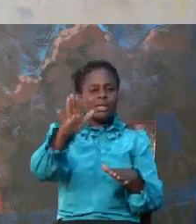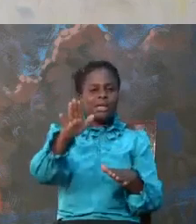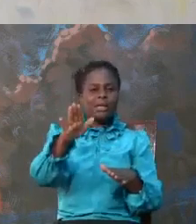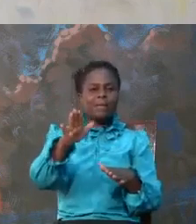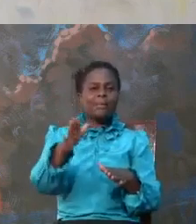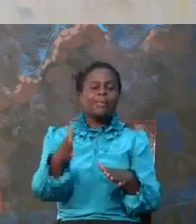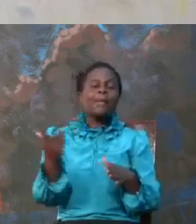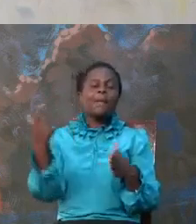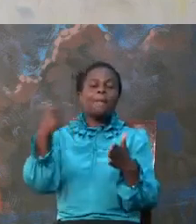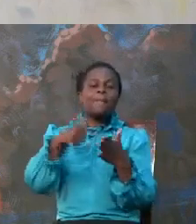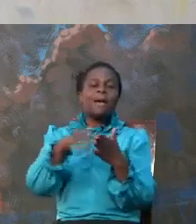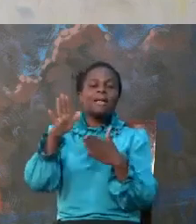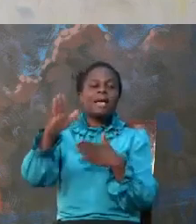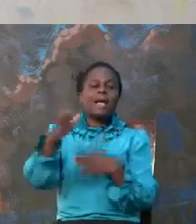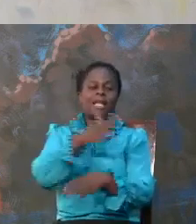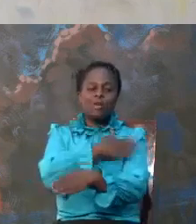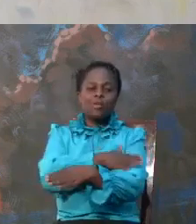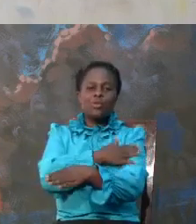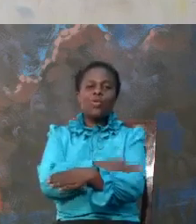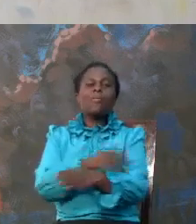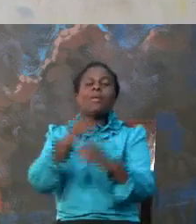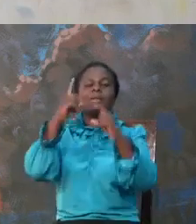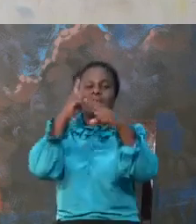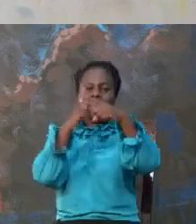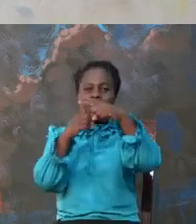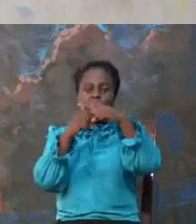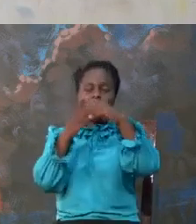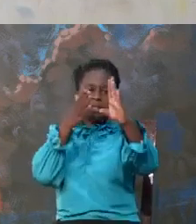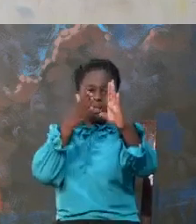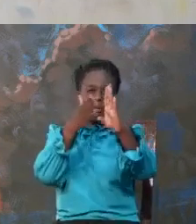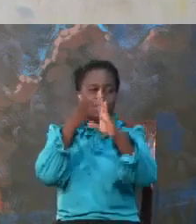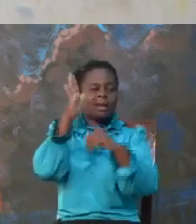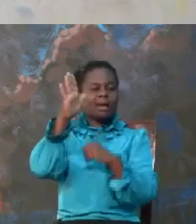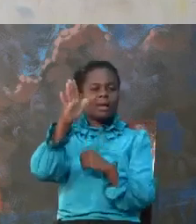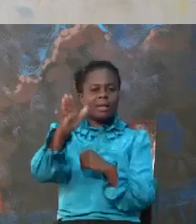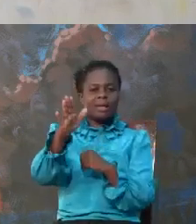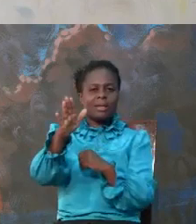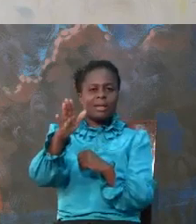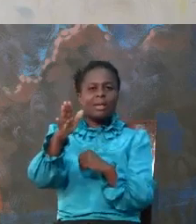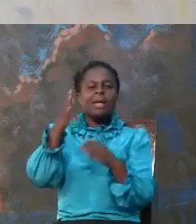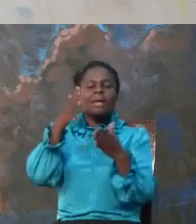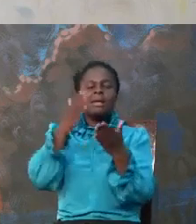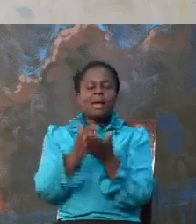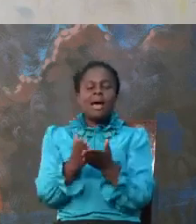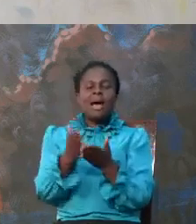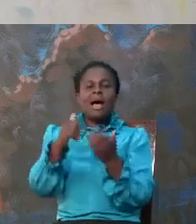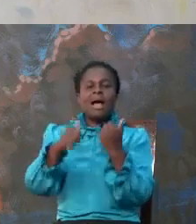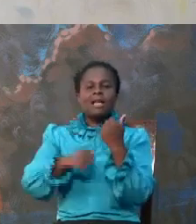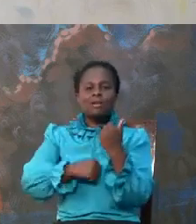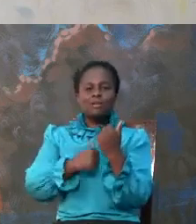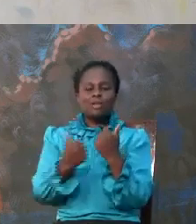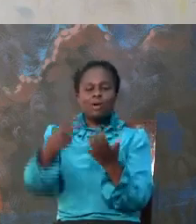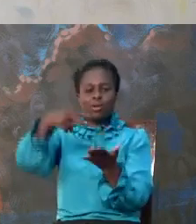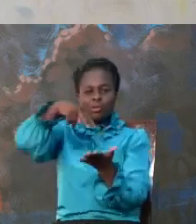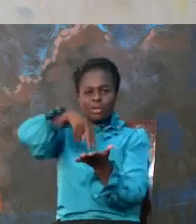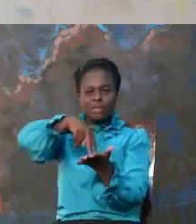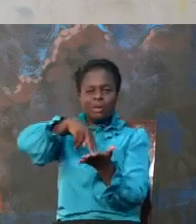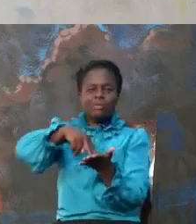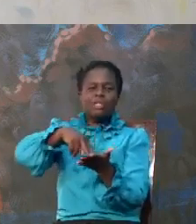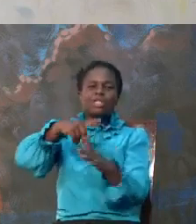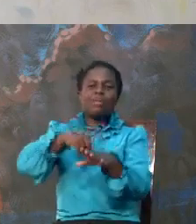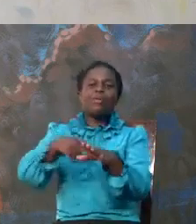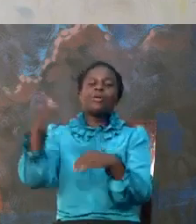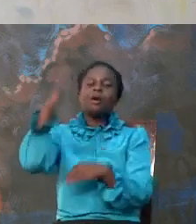yake huduma za hekaluni zilimlenga yeye. Na mmeruhusiwa kuzisimamisha kwa muda wa siku